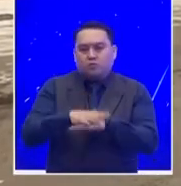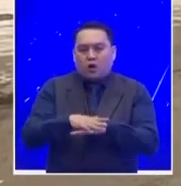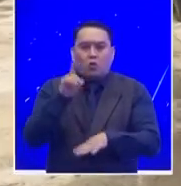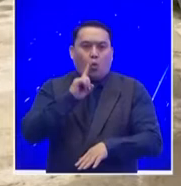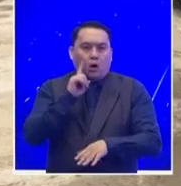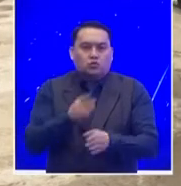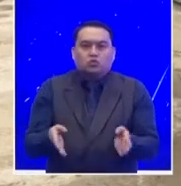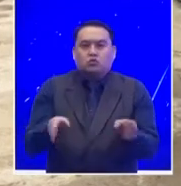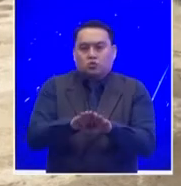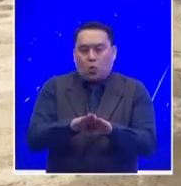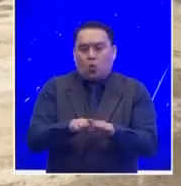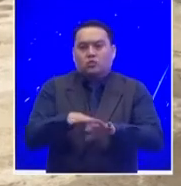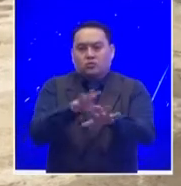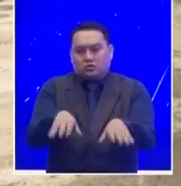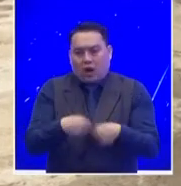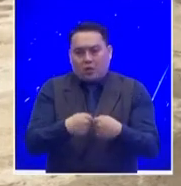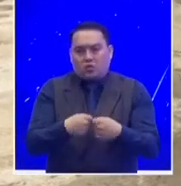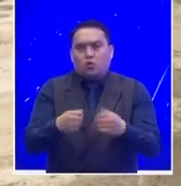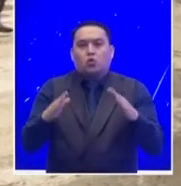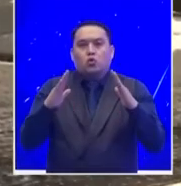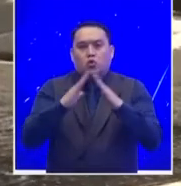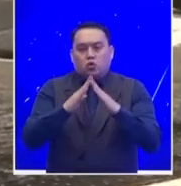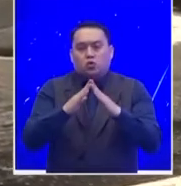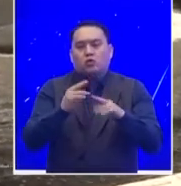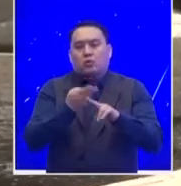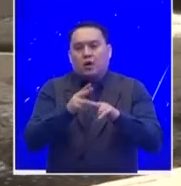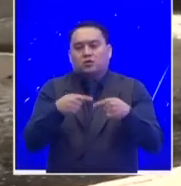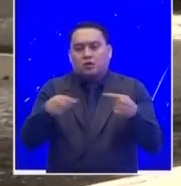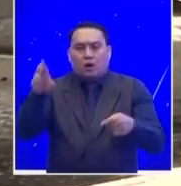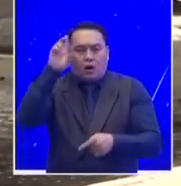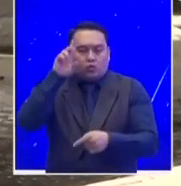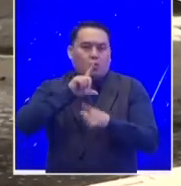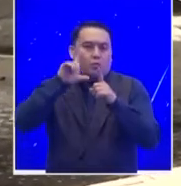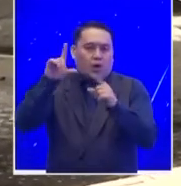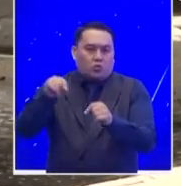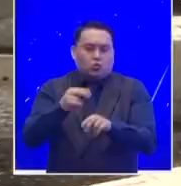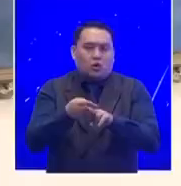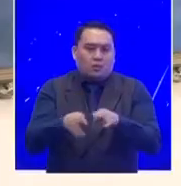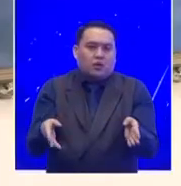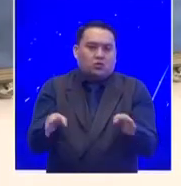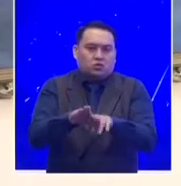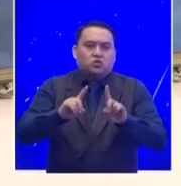уақытша жабу, мүлікті тәркілеу, елден кетуді шектеу сияқты басқа да қызмет түрлері әзірленді.